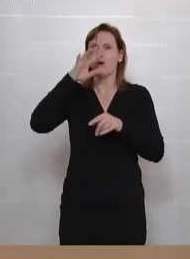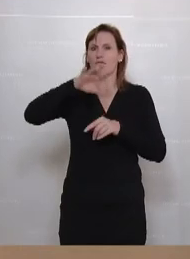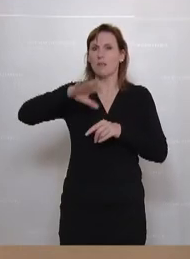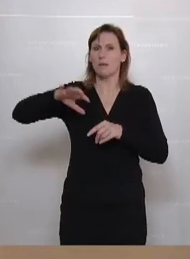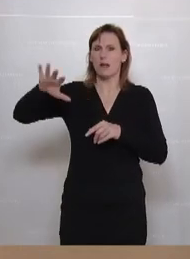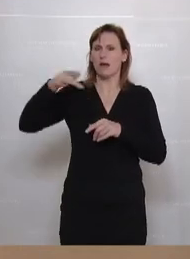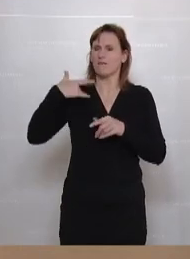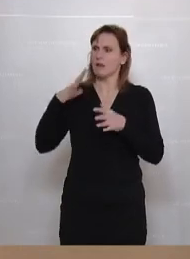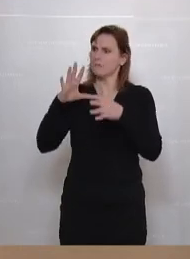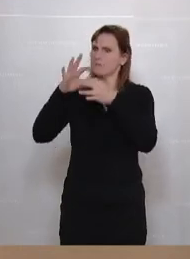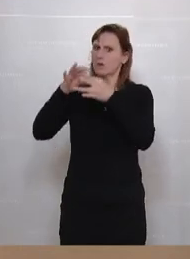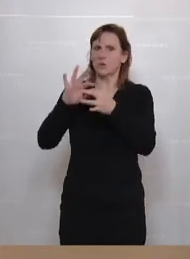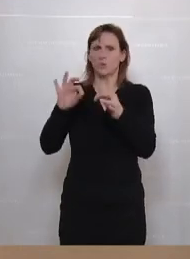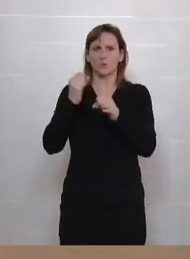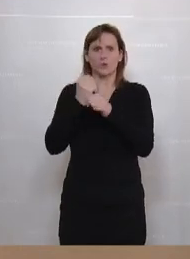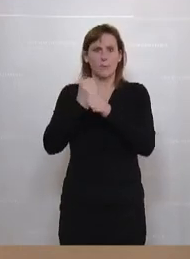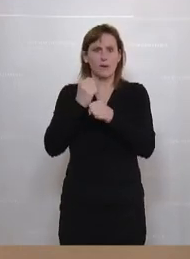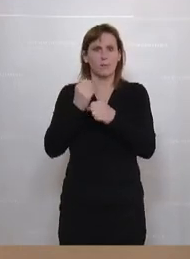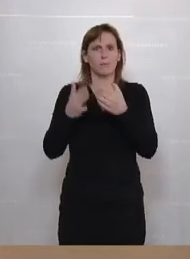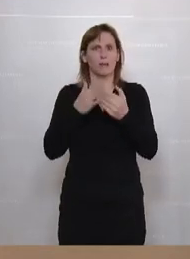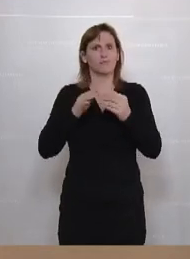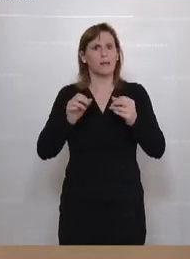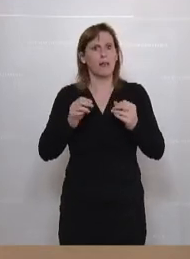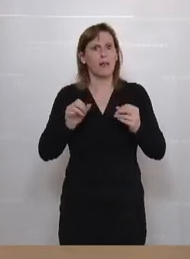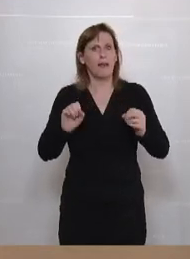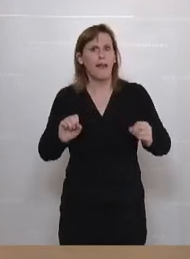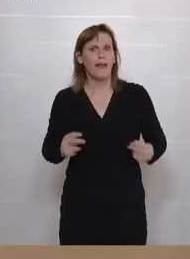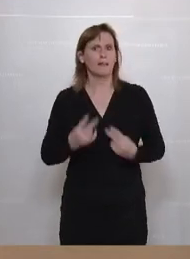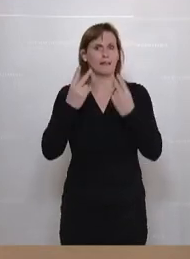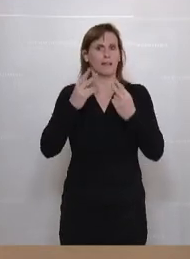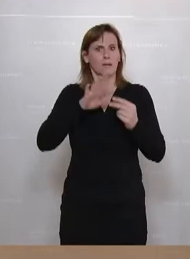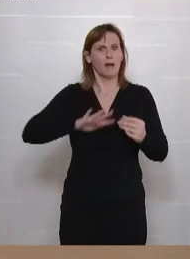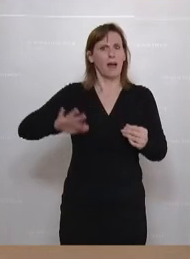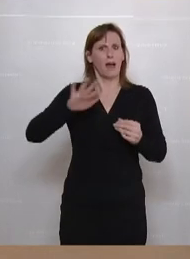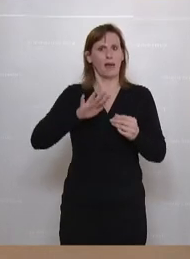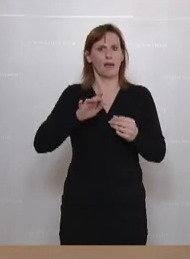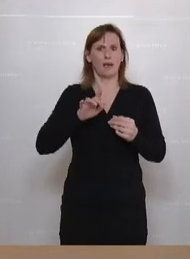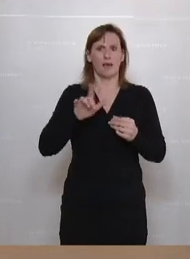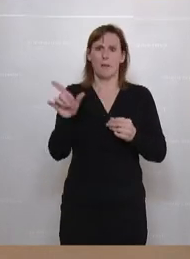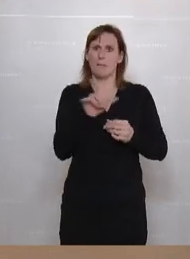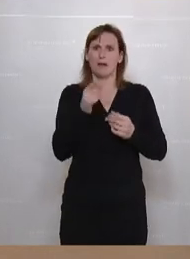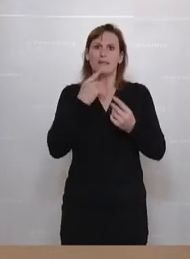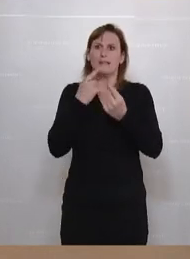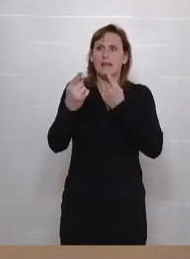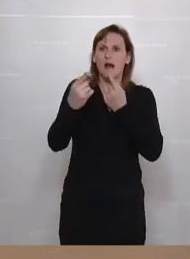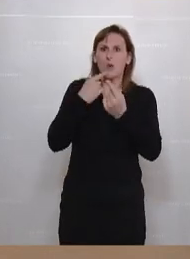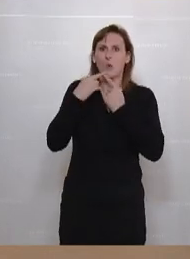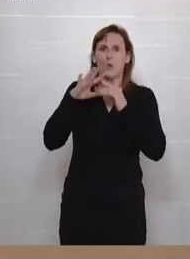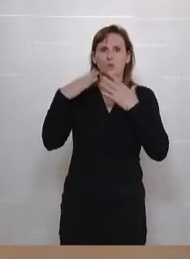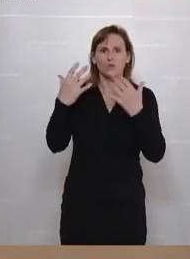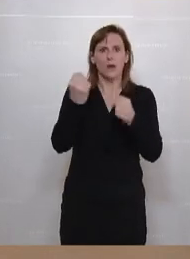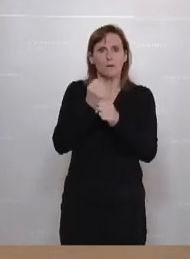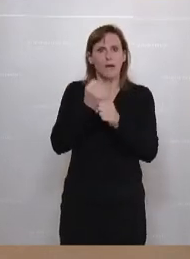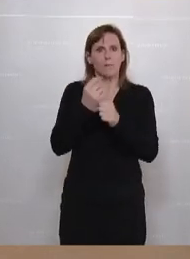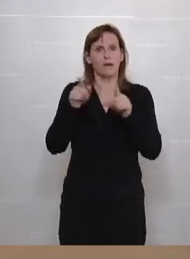ihnen zusammenarbeiten, insbesondere zum Beispiel der Energiesektor. Beides geht sich aus, Dialog, Zusammenarbeit, wo möglich,